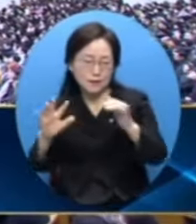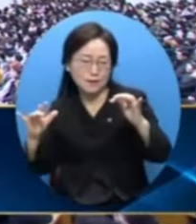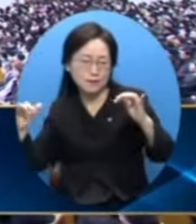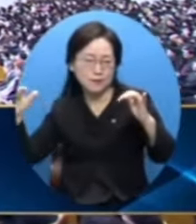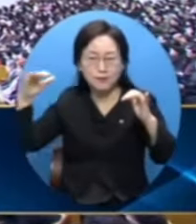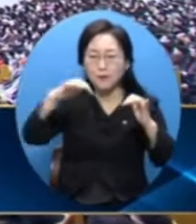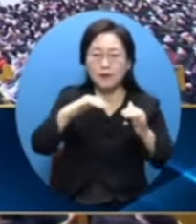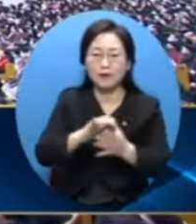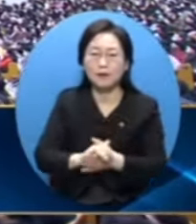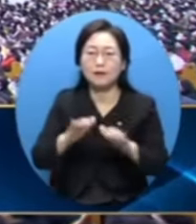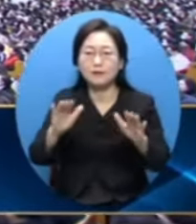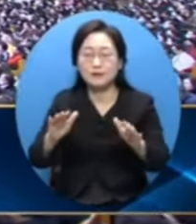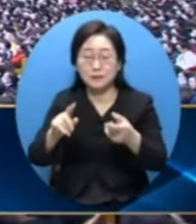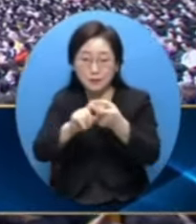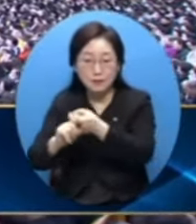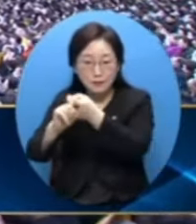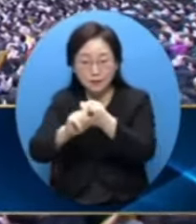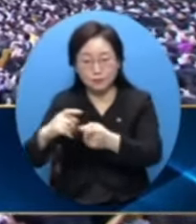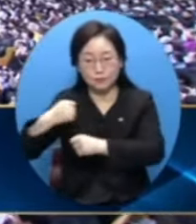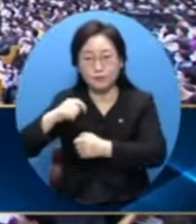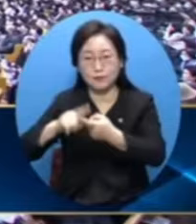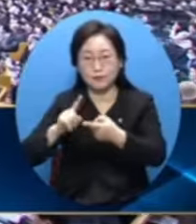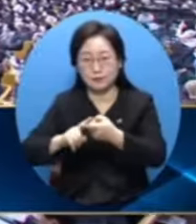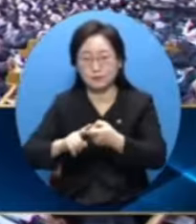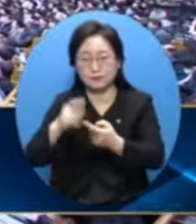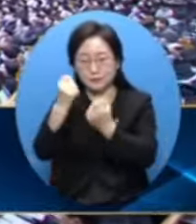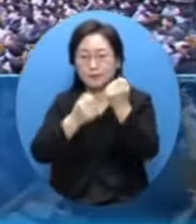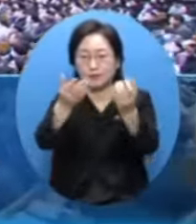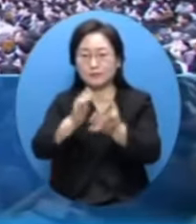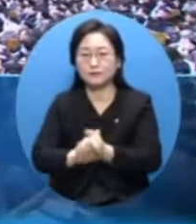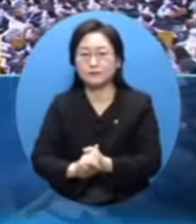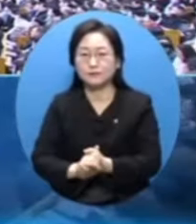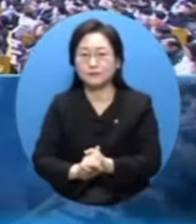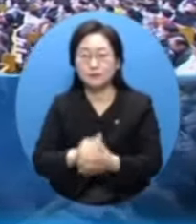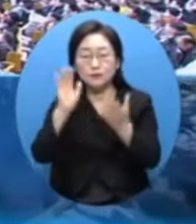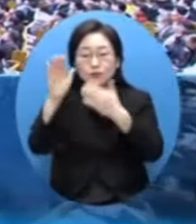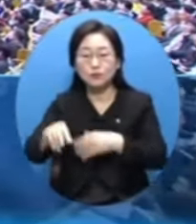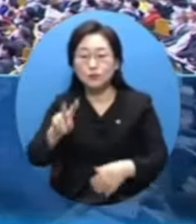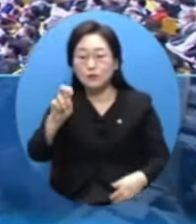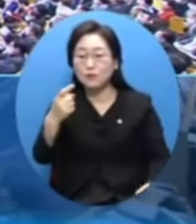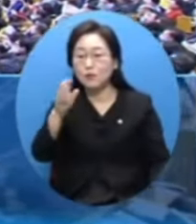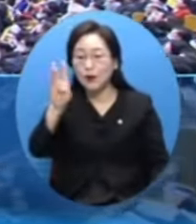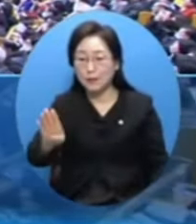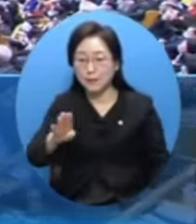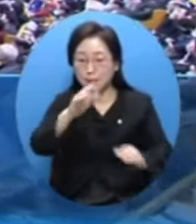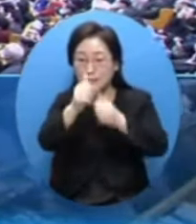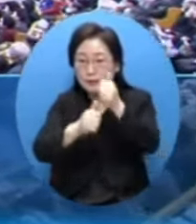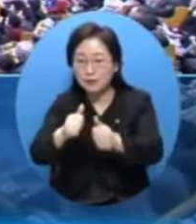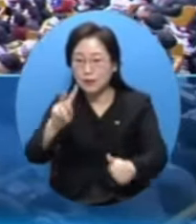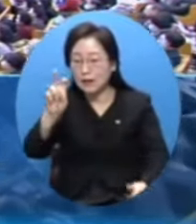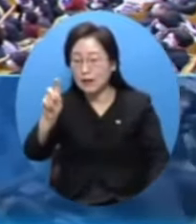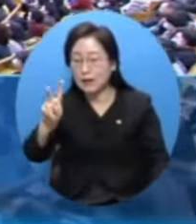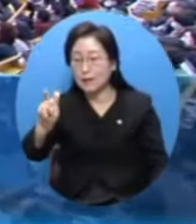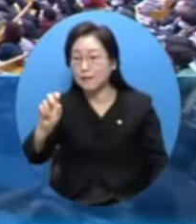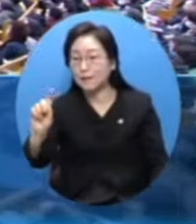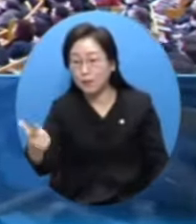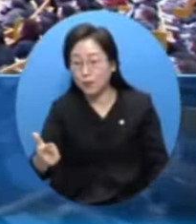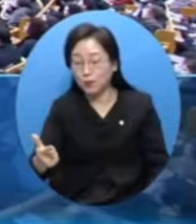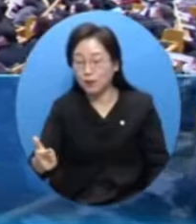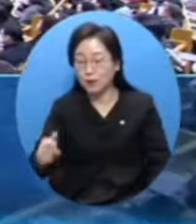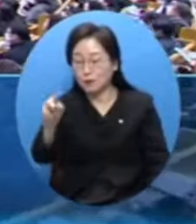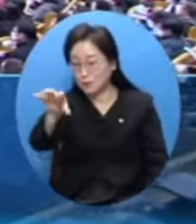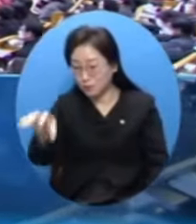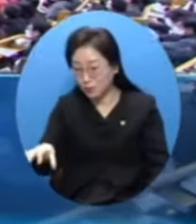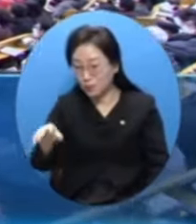유다를 연합한 연합군에 대해서 이 대역대 20장 1절은 이와 같이 설명합니다. 그 후에 모압 자손과 암몬 자손들이 마온 사람들과 함께